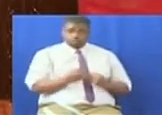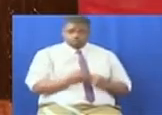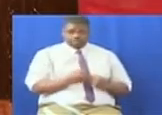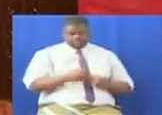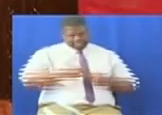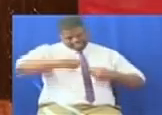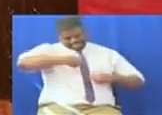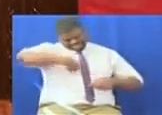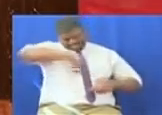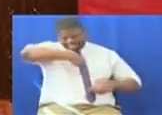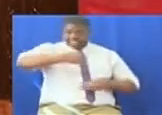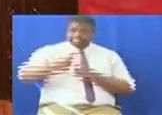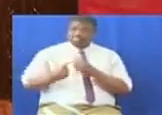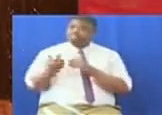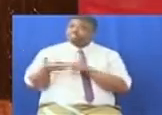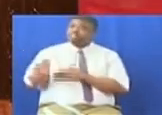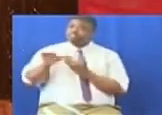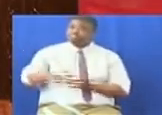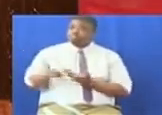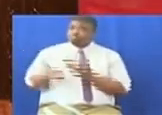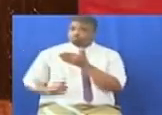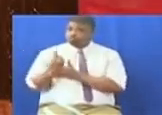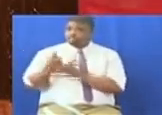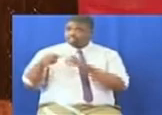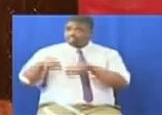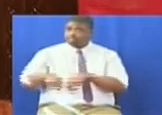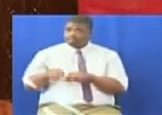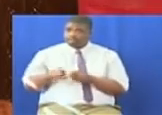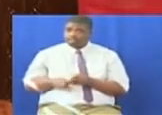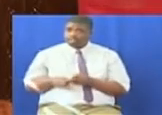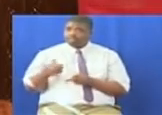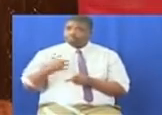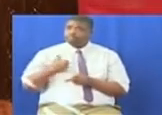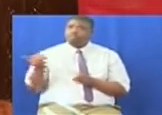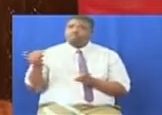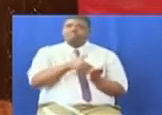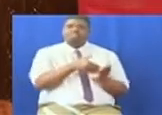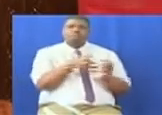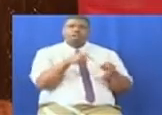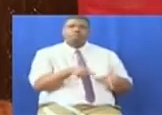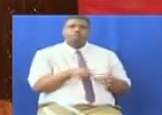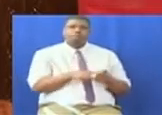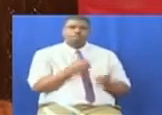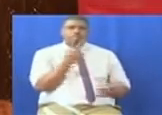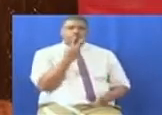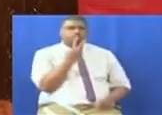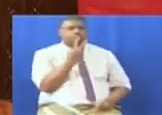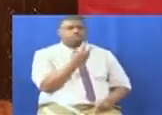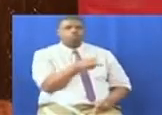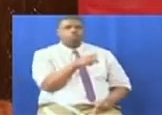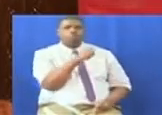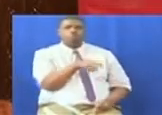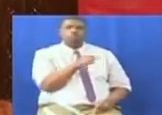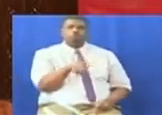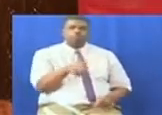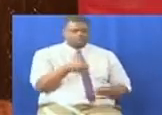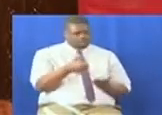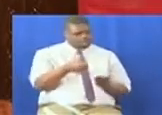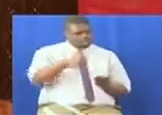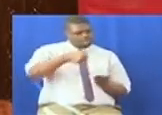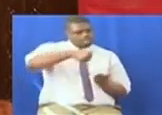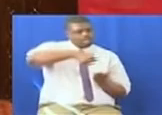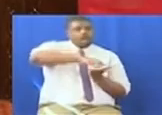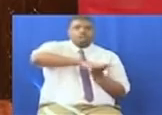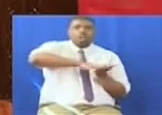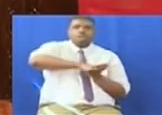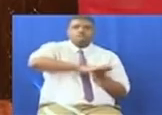vilivyotokea hapa ghafla hapa, humu ndani watu walikuwa kuja, hata mimi nilikuwa nafika hapa nilikuwa naona watu wana sanitizer zile